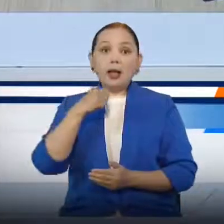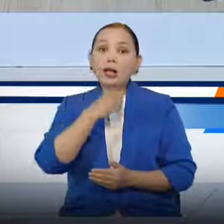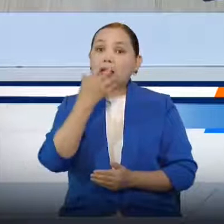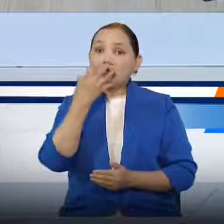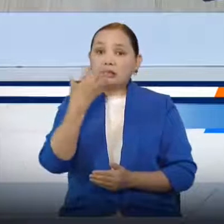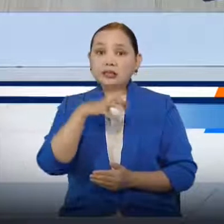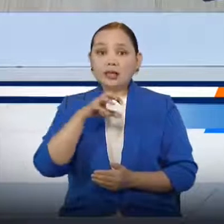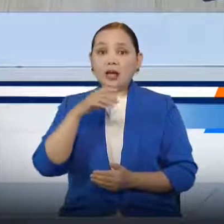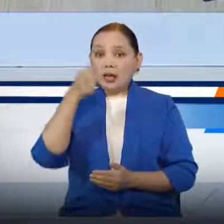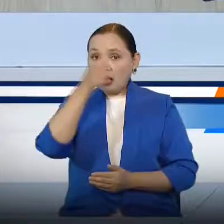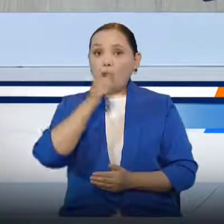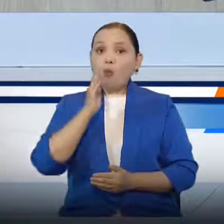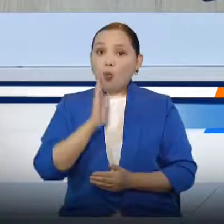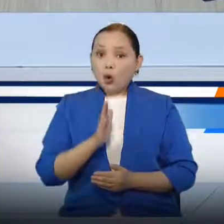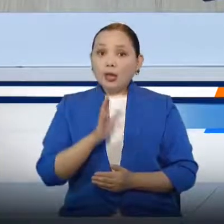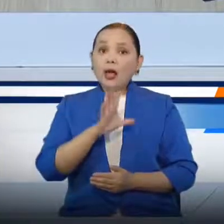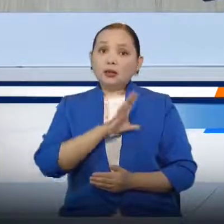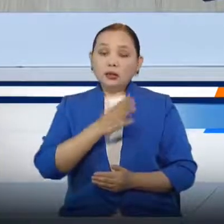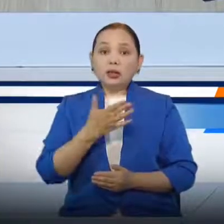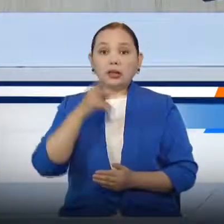yil bo'lganini va